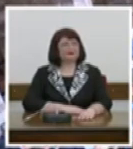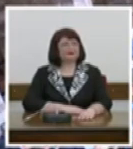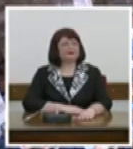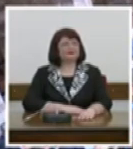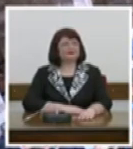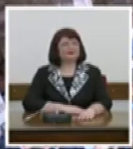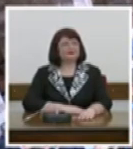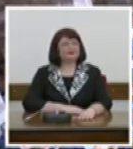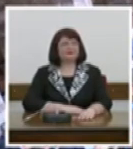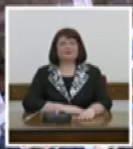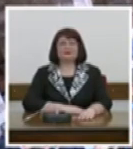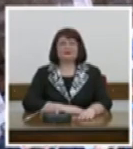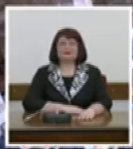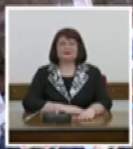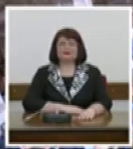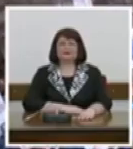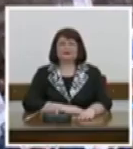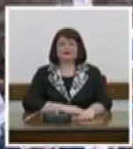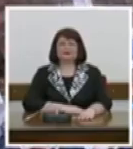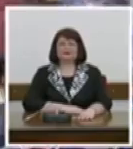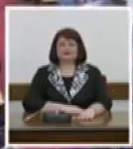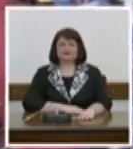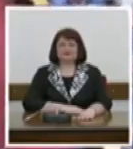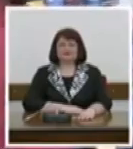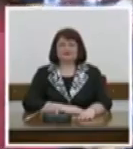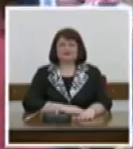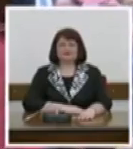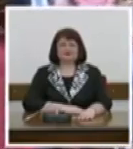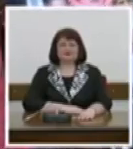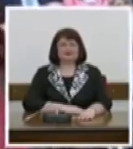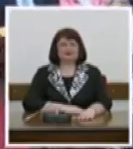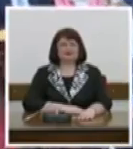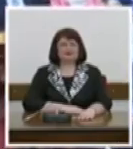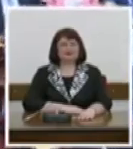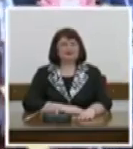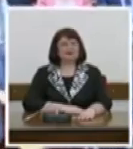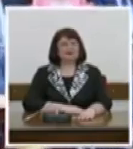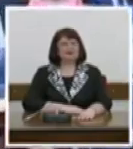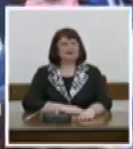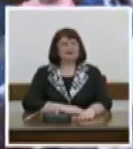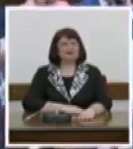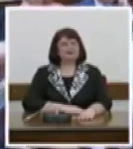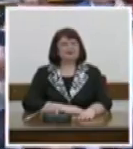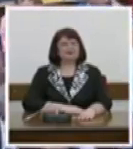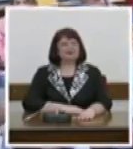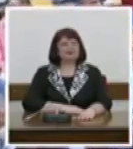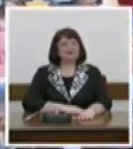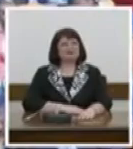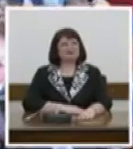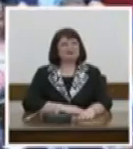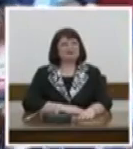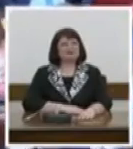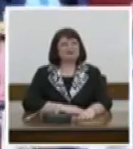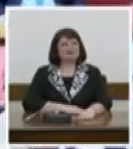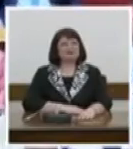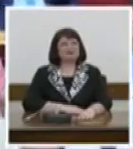της πολιτικής γραμματείας. Η συνεδρίαση της κοινοβουλευτικής ομάδας του ΣΥΡΙΖΑ έγινε παρουσία του Αλέξη Τσίπρα με τον διευθυντή της